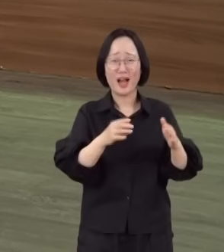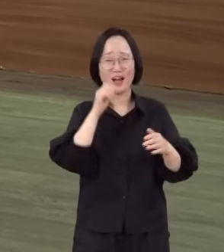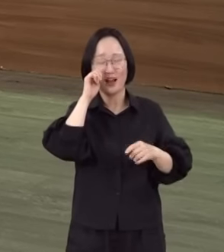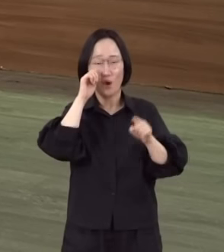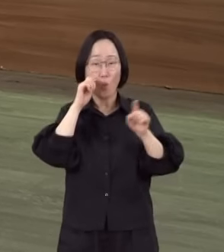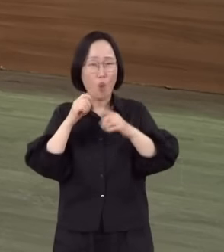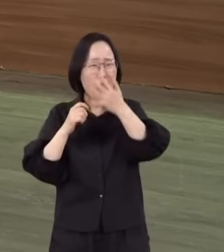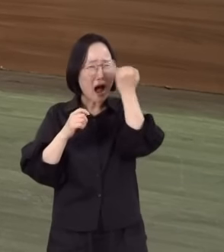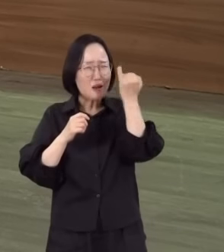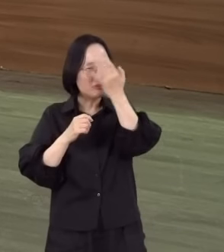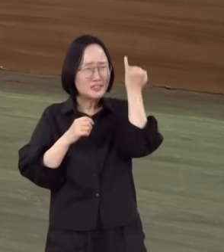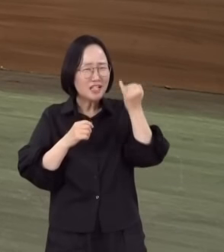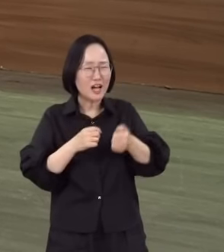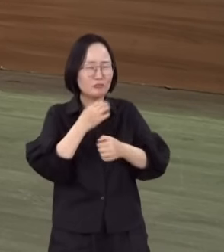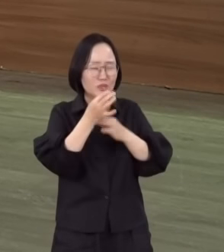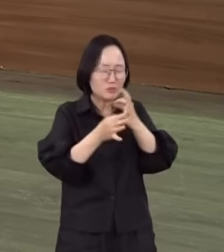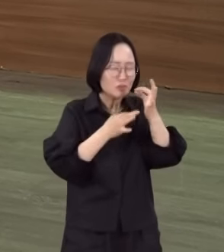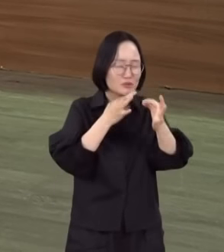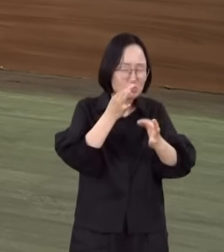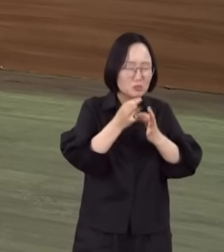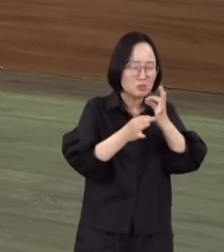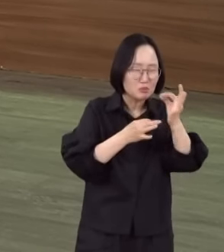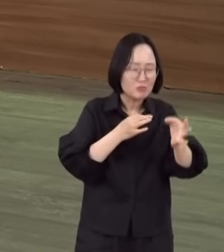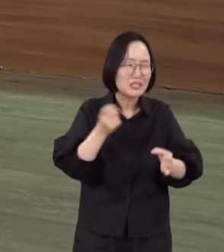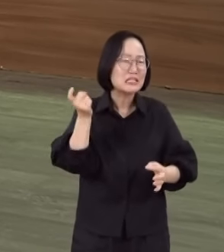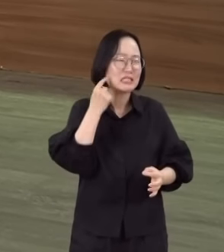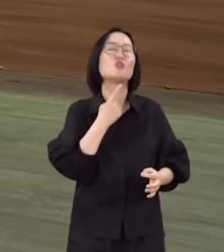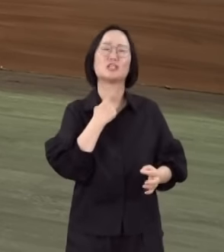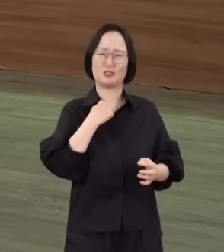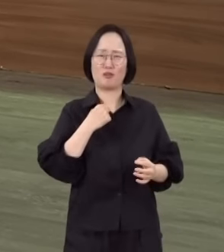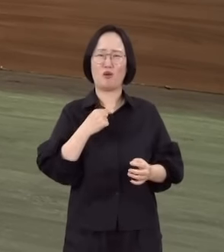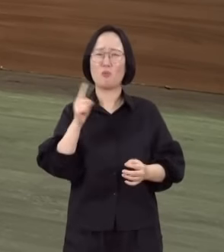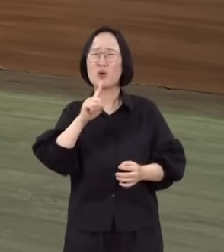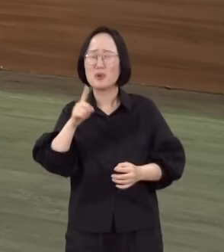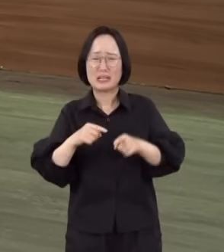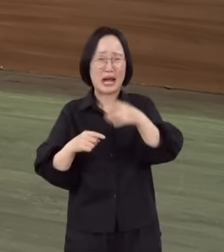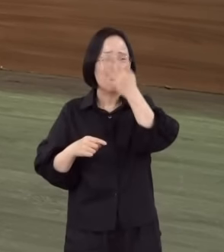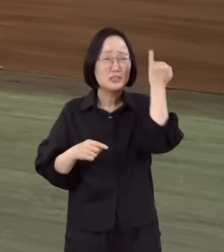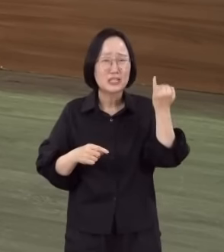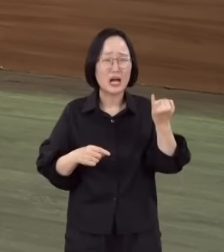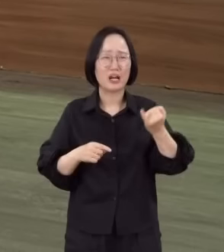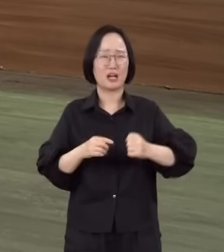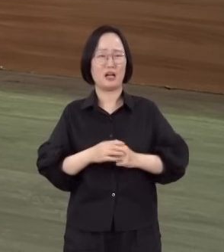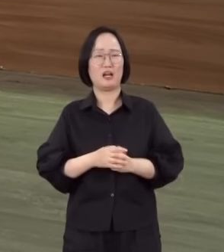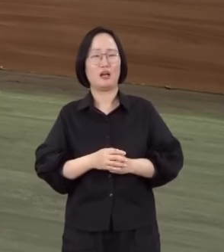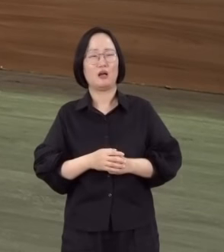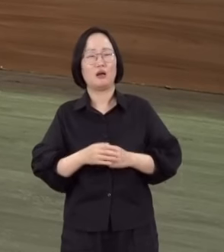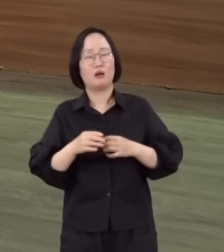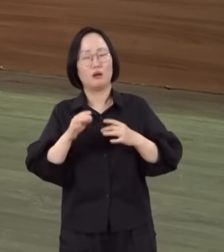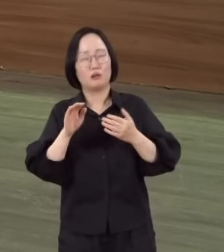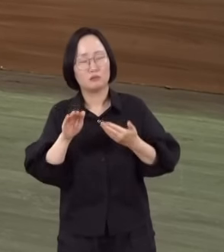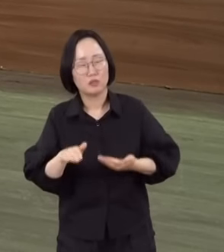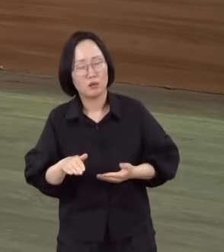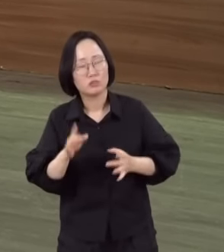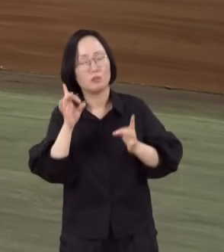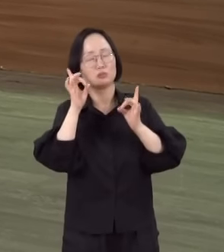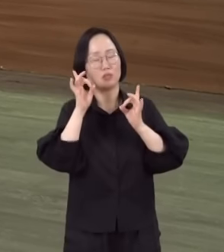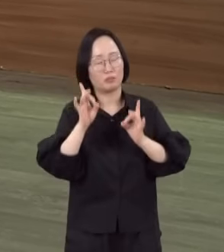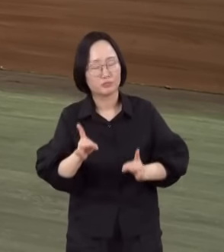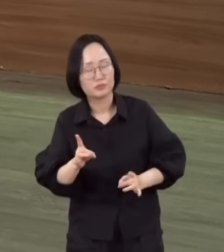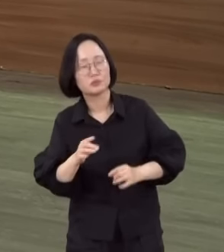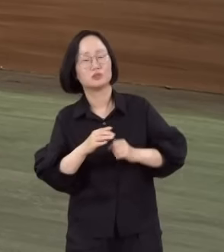하시는데 엄청 길게 하세요 나무아미타불 나무 약사여래불 관세음보살